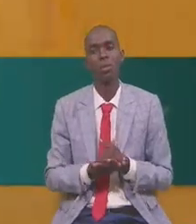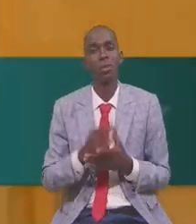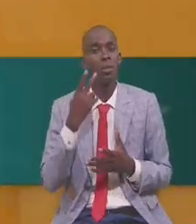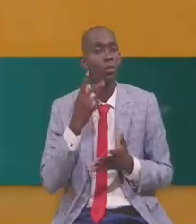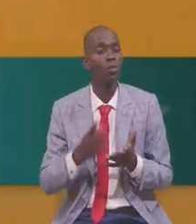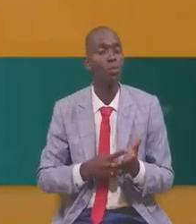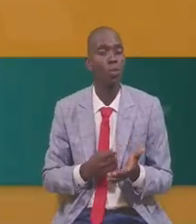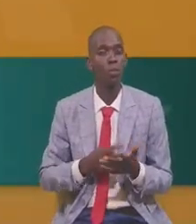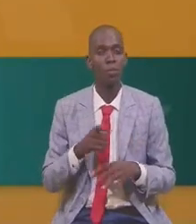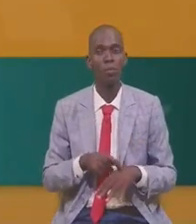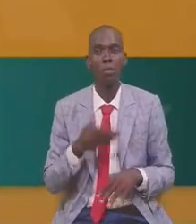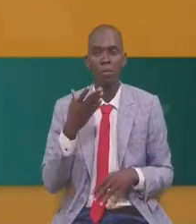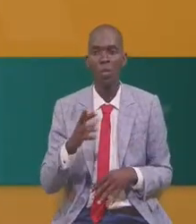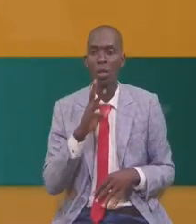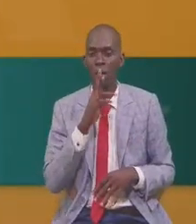vaincre les tentations,